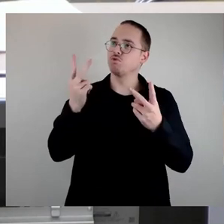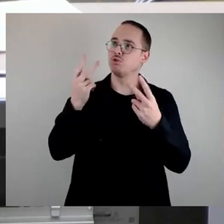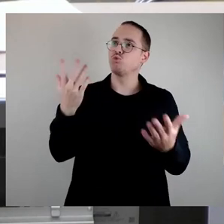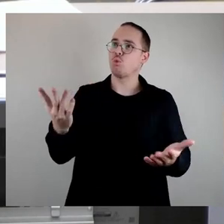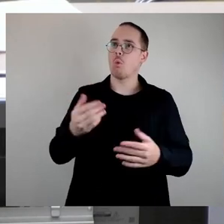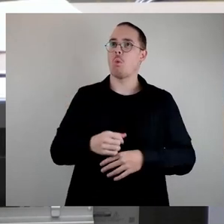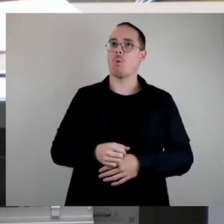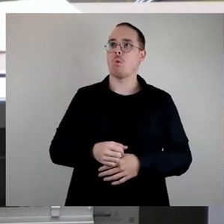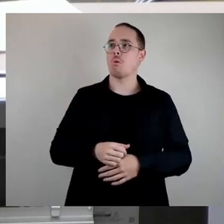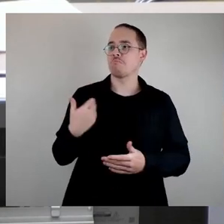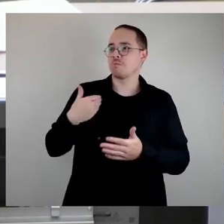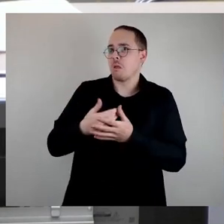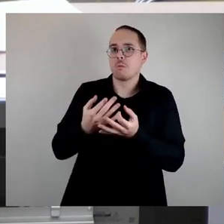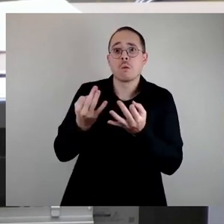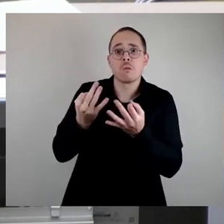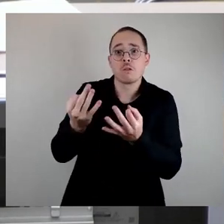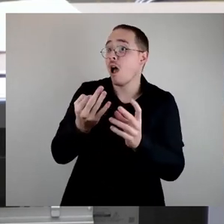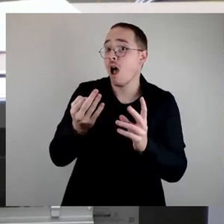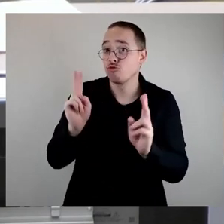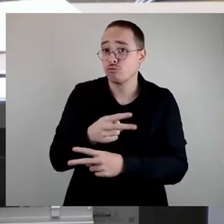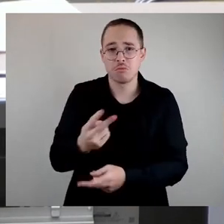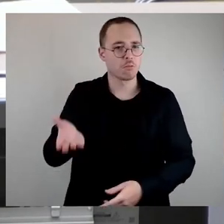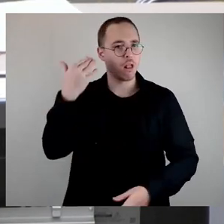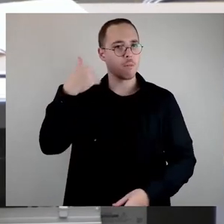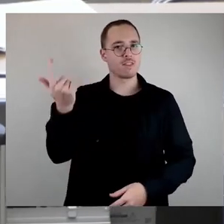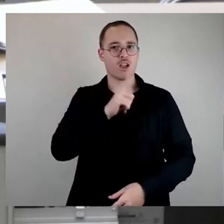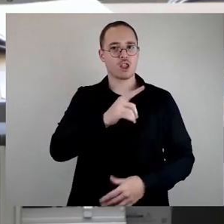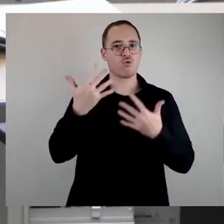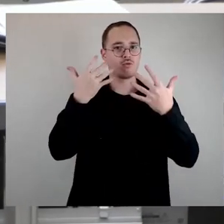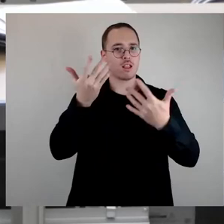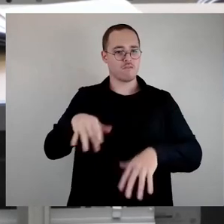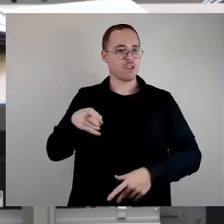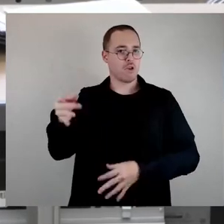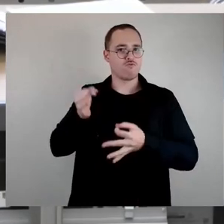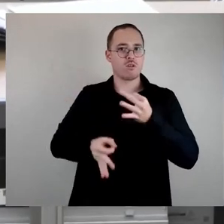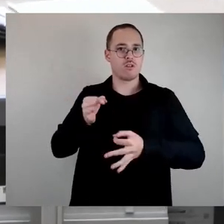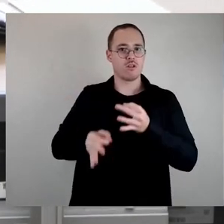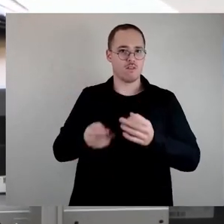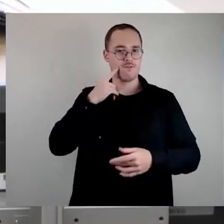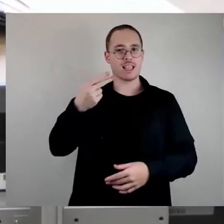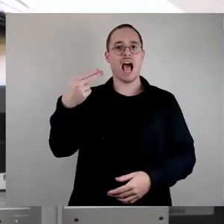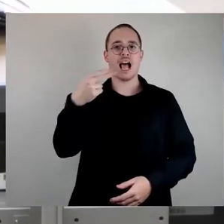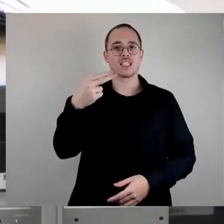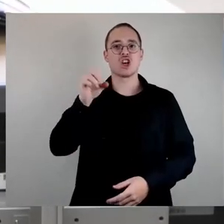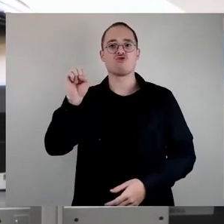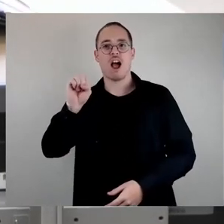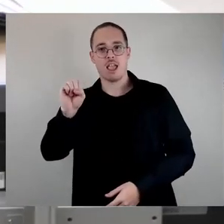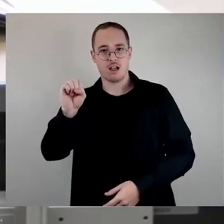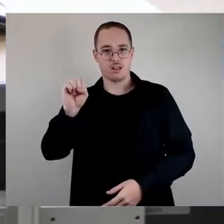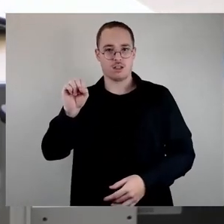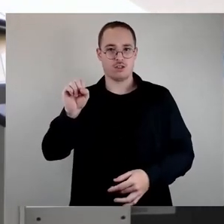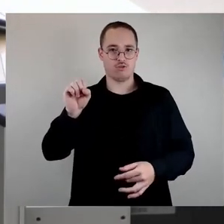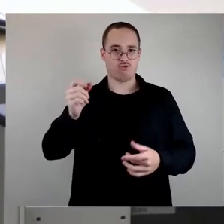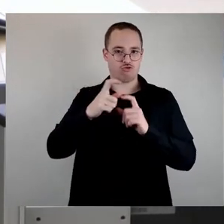Blatt. Ich denke an die Spiele 2010 in Dresden, als das Heinz-Steier-Stadion, das Rudolf-Harbig-Stadion,